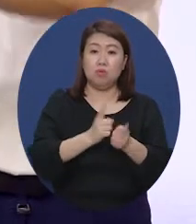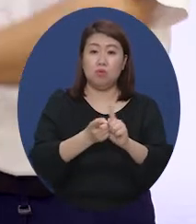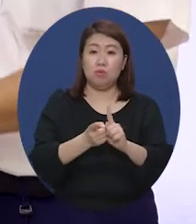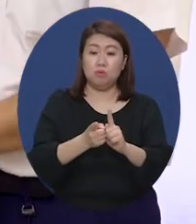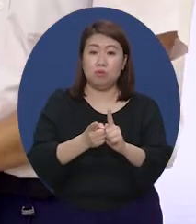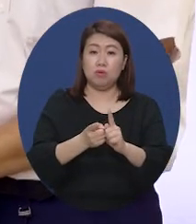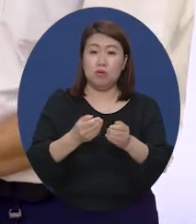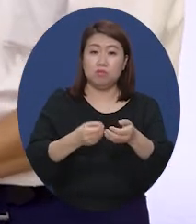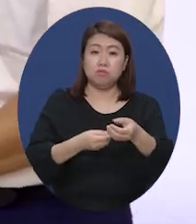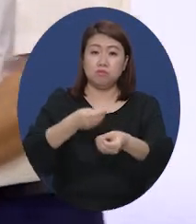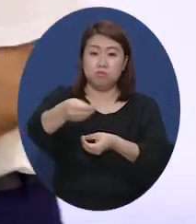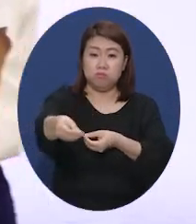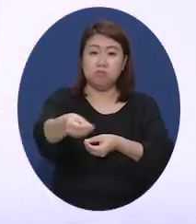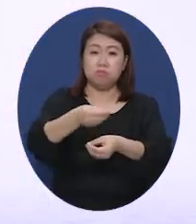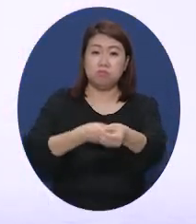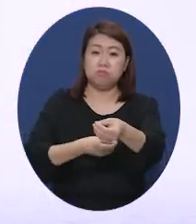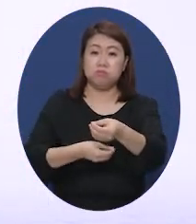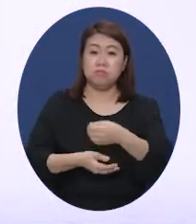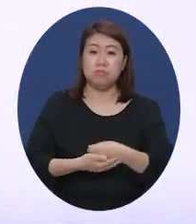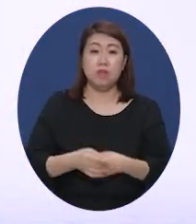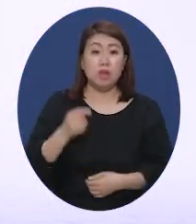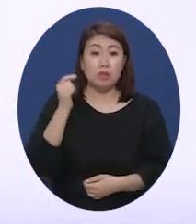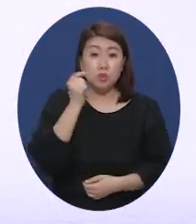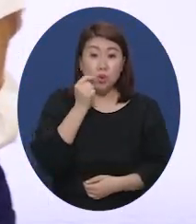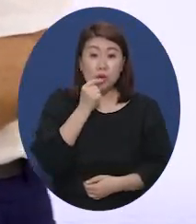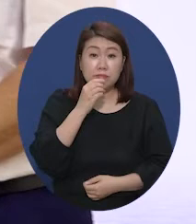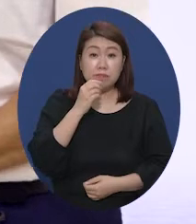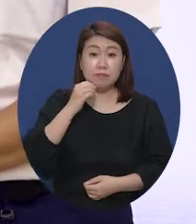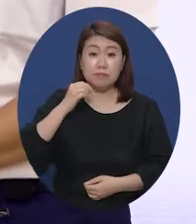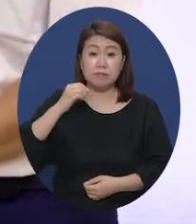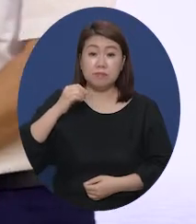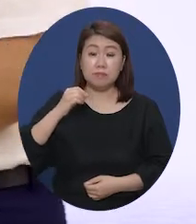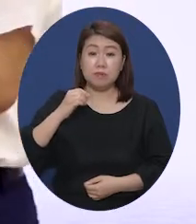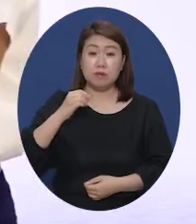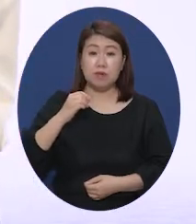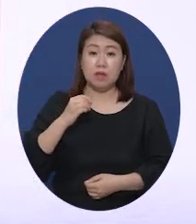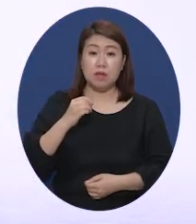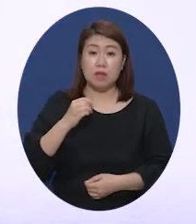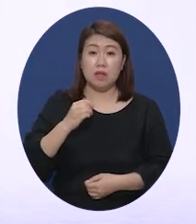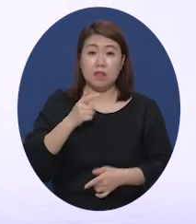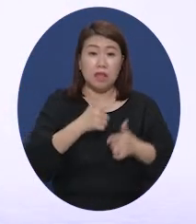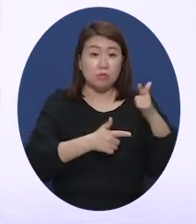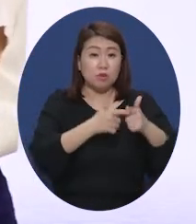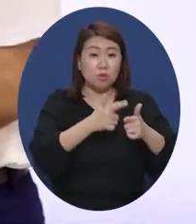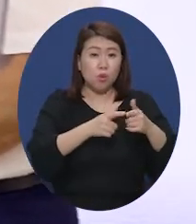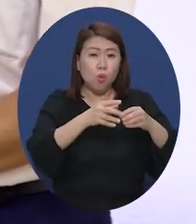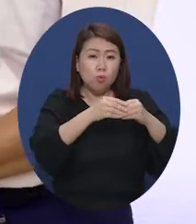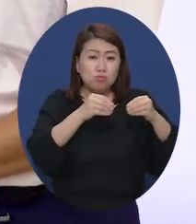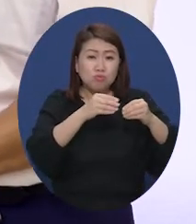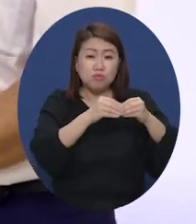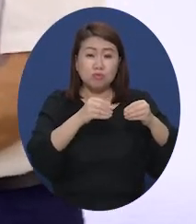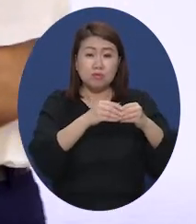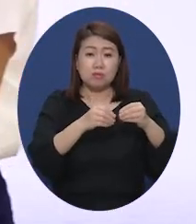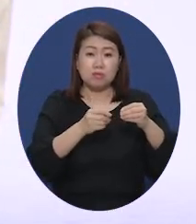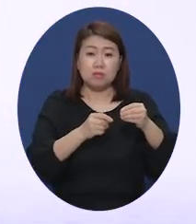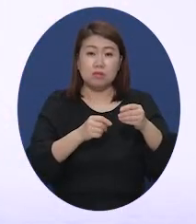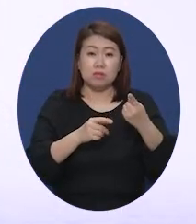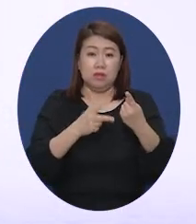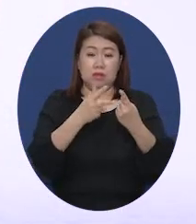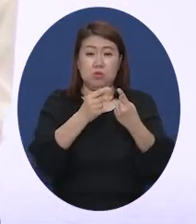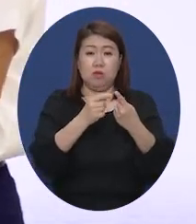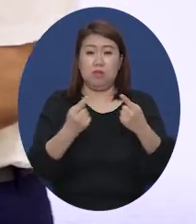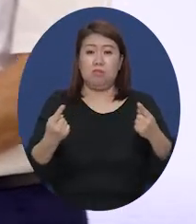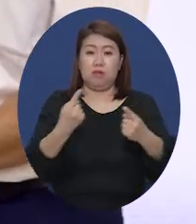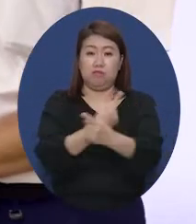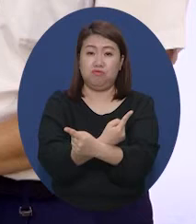그리고 물물 교환한다는 뜻이죠. 그 다음에 소금 1kg 항상 필요한 거죠. 소금은 생고무 1kg 정도를 갖다 주고, 또 소금에 절여서